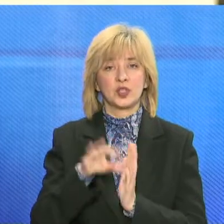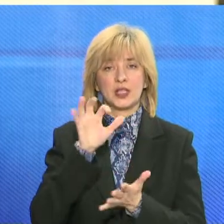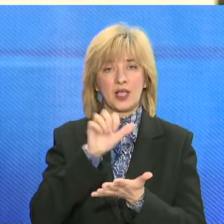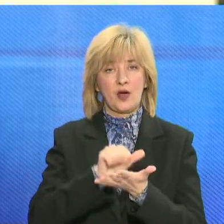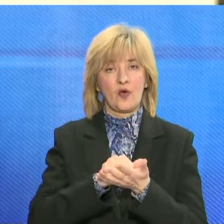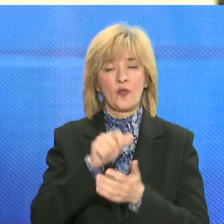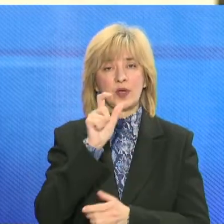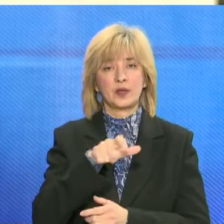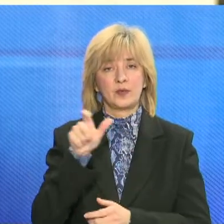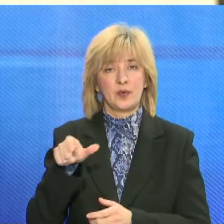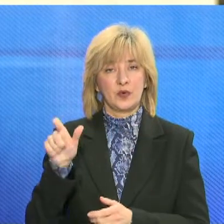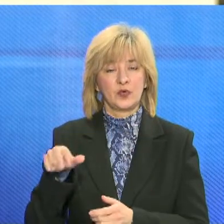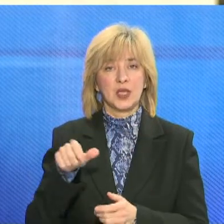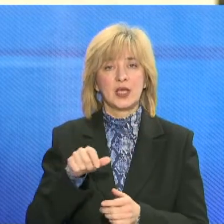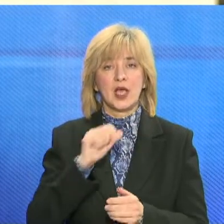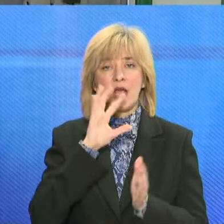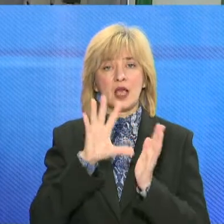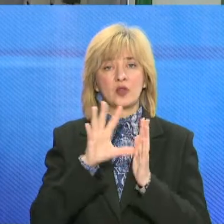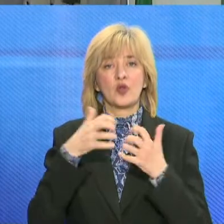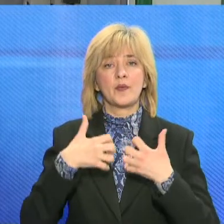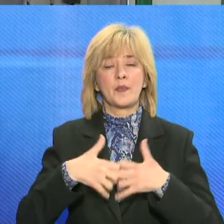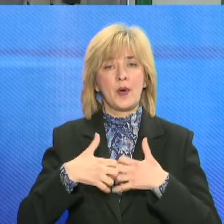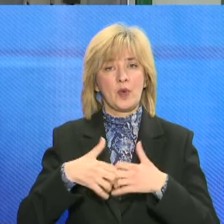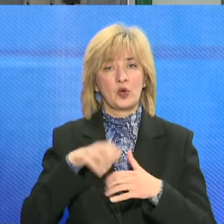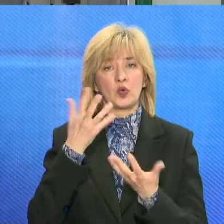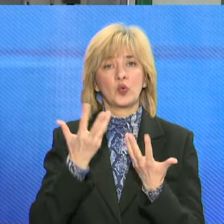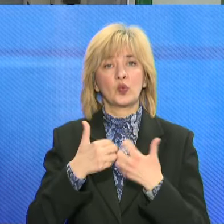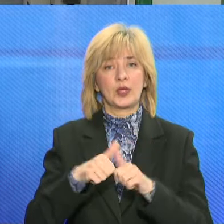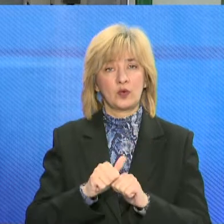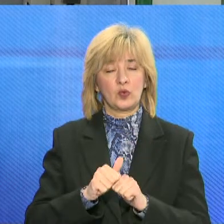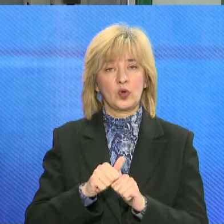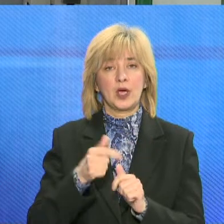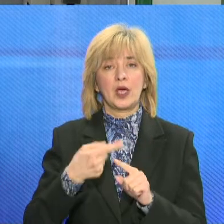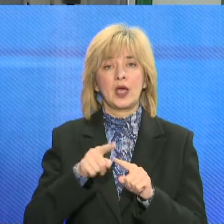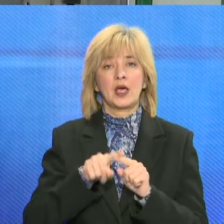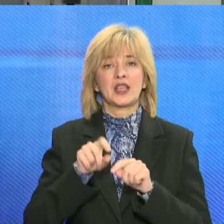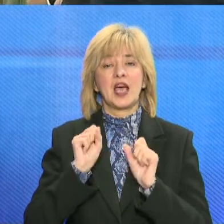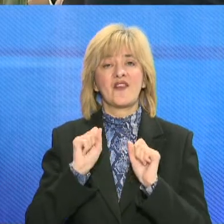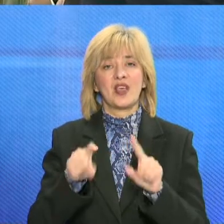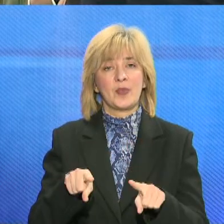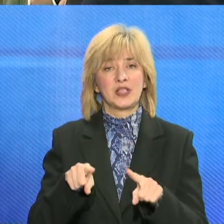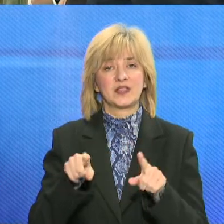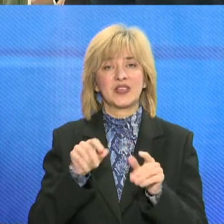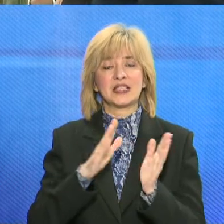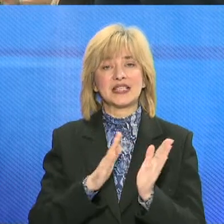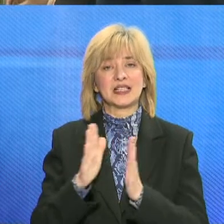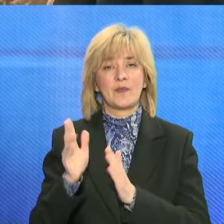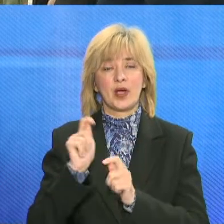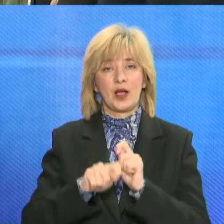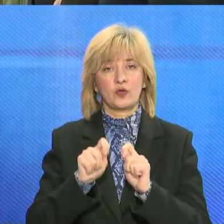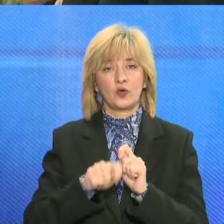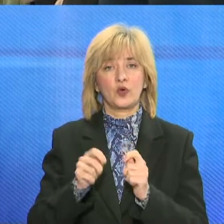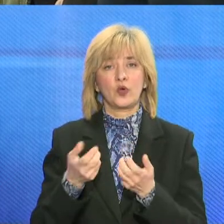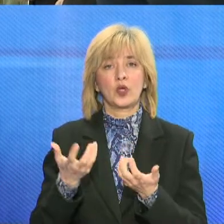электроннымі прыборамі ў ліку. Гэта першы этап ўкаранення аўтаматызаванай сістэмы кантролю і ў ліку. У яго рамках ідзе работа